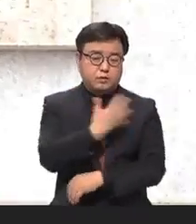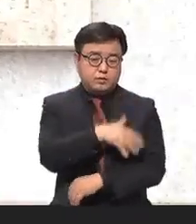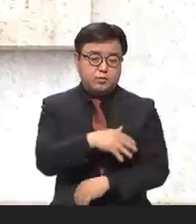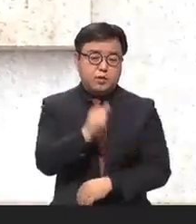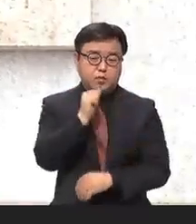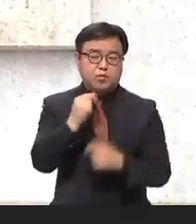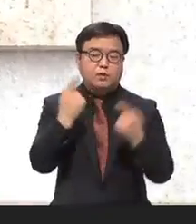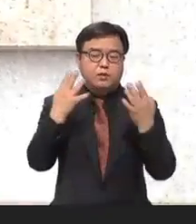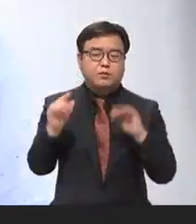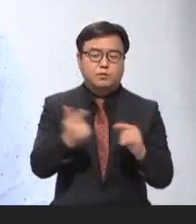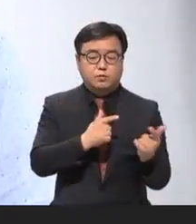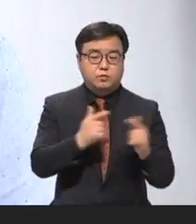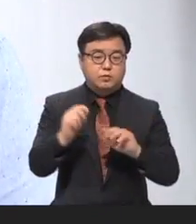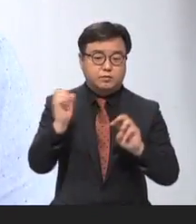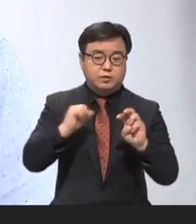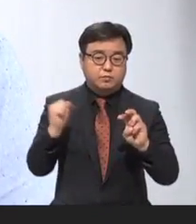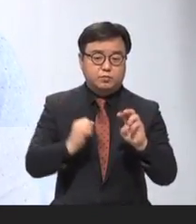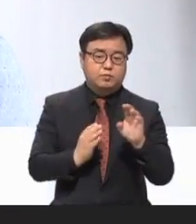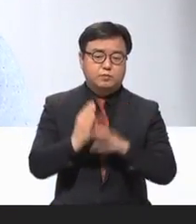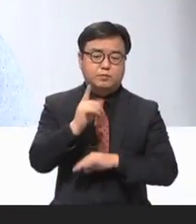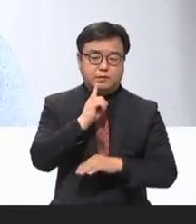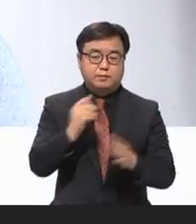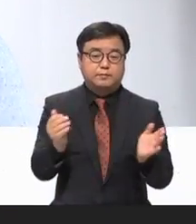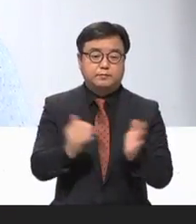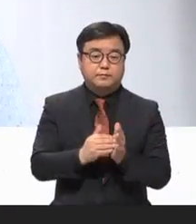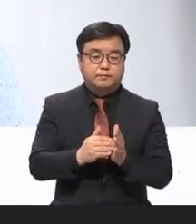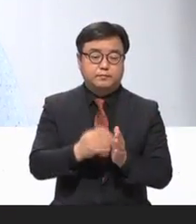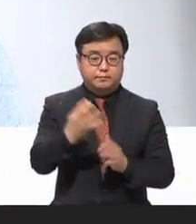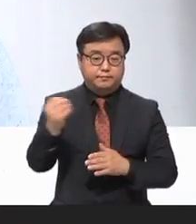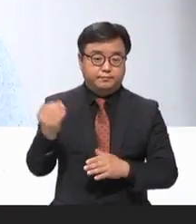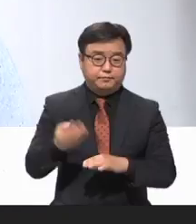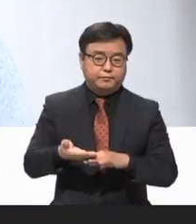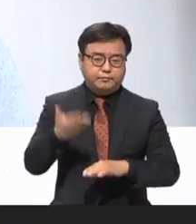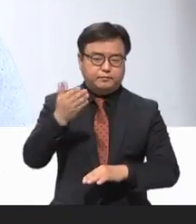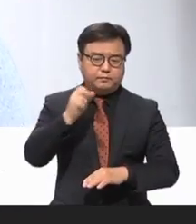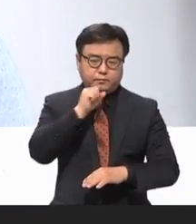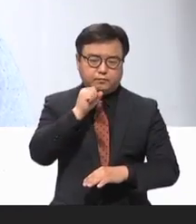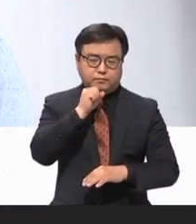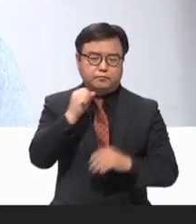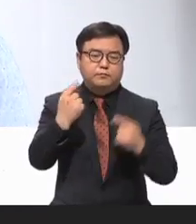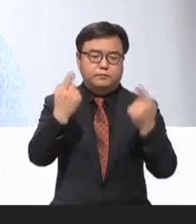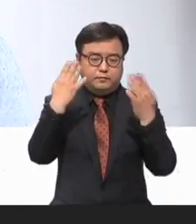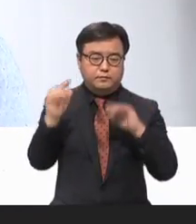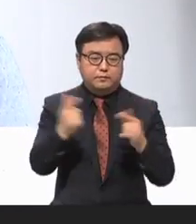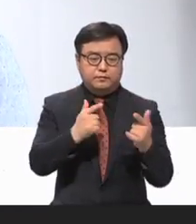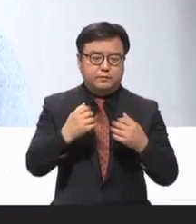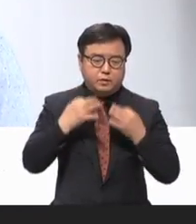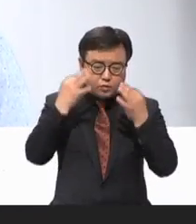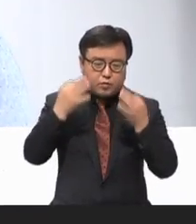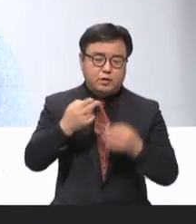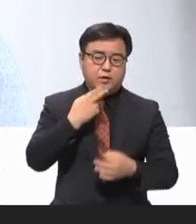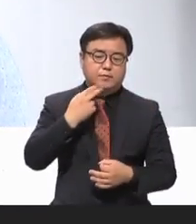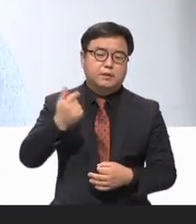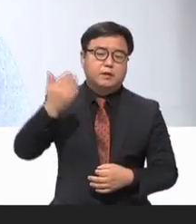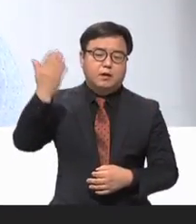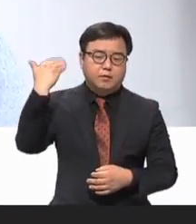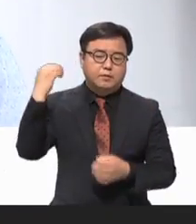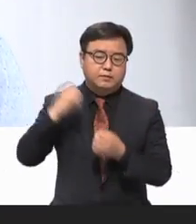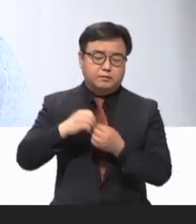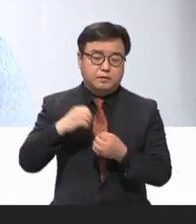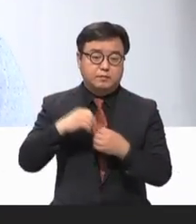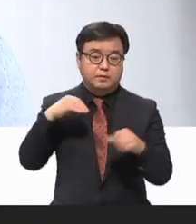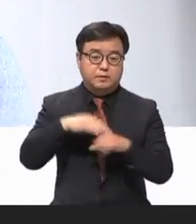밖에서 출제했습니다. 또 일부 상위권 대학에서는 그런 노력 없이 과거의 관행에 따라 그리고 기존의 출제 관행에